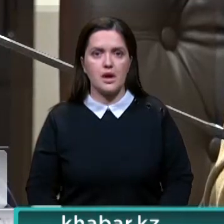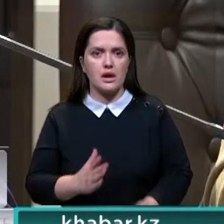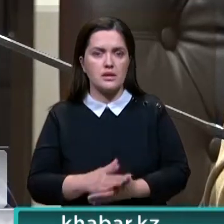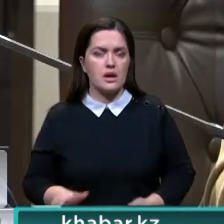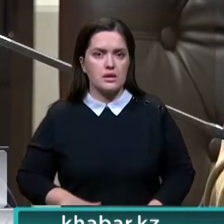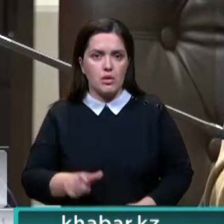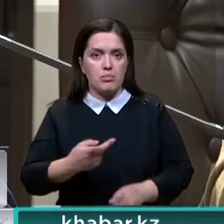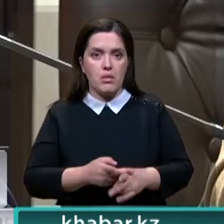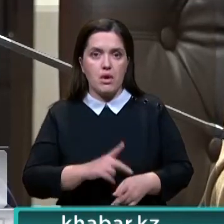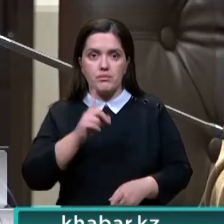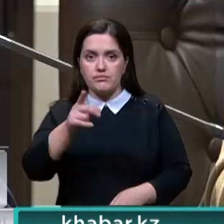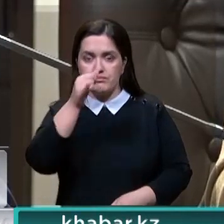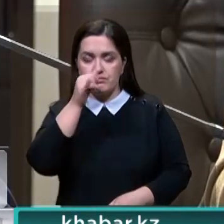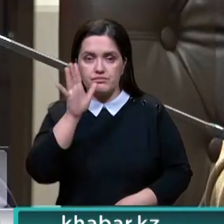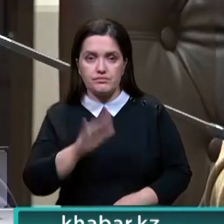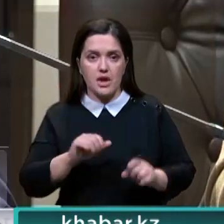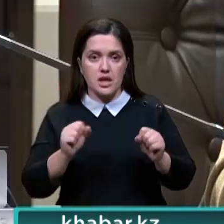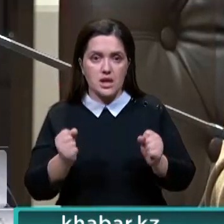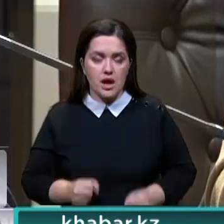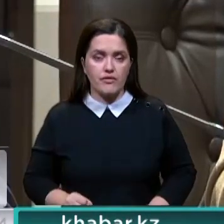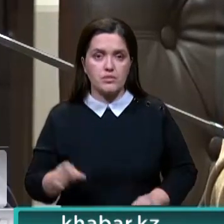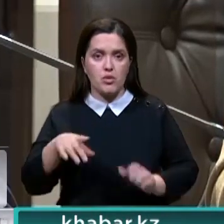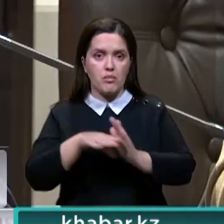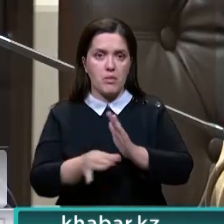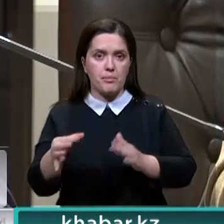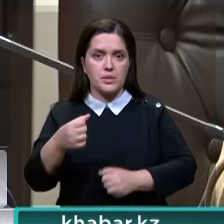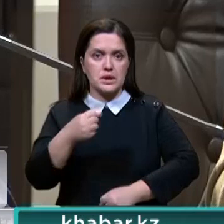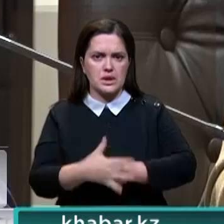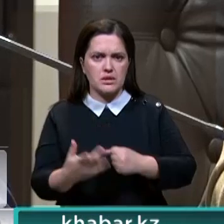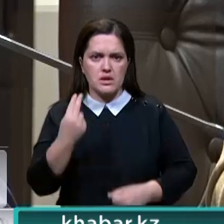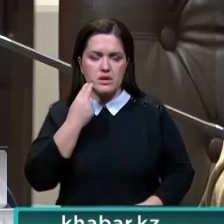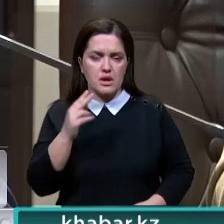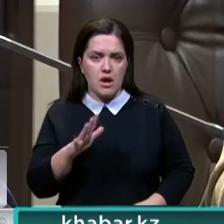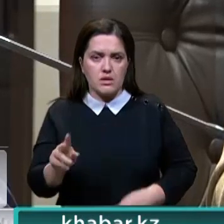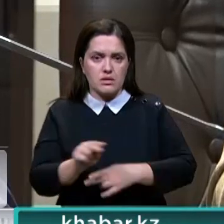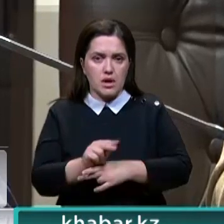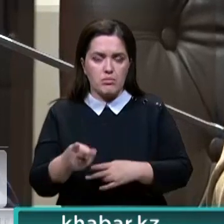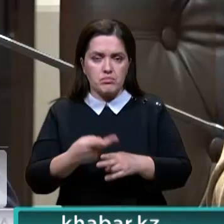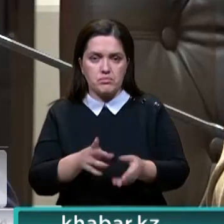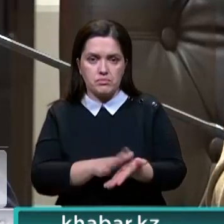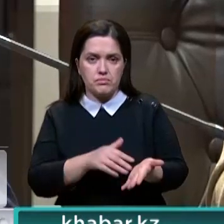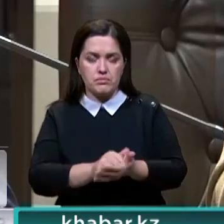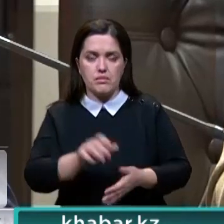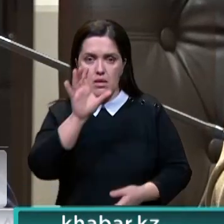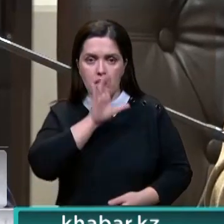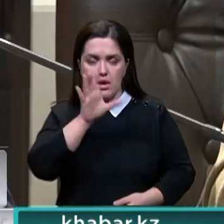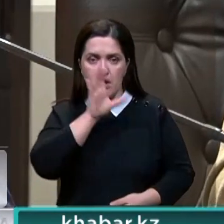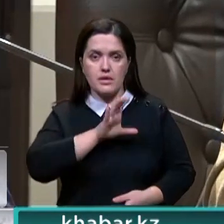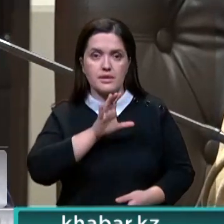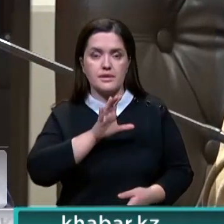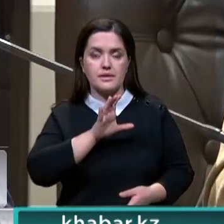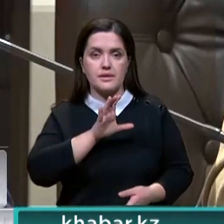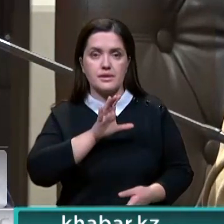считается областной центр. В сапогах еле, наверное, пройдешь. Качество этих ремонтов, это нельзя, невозможно называть